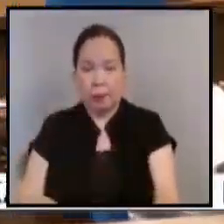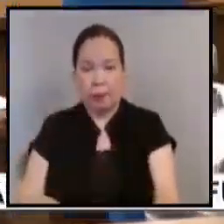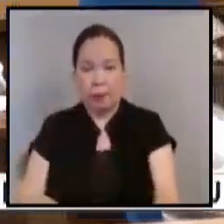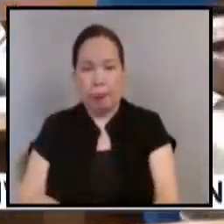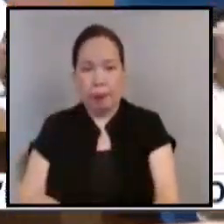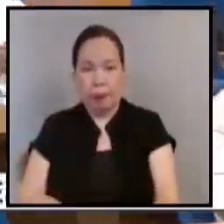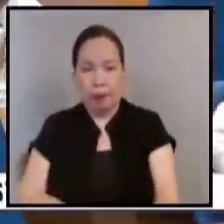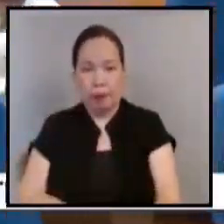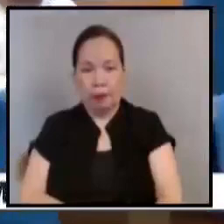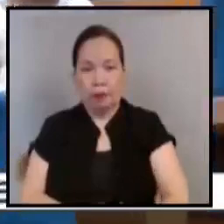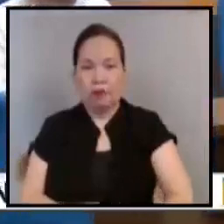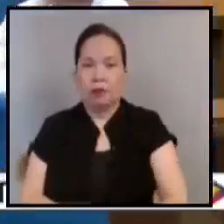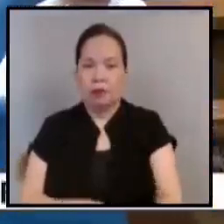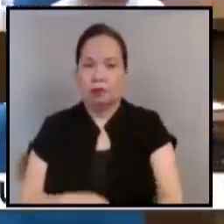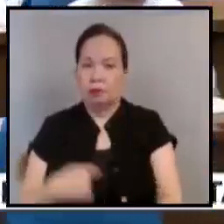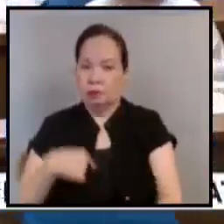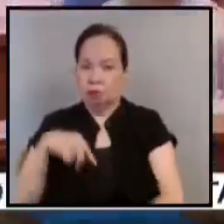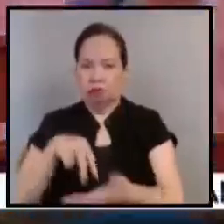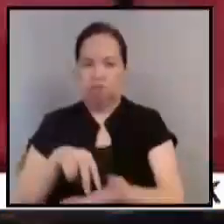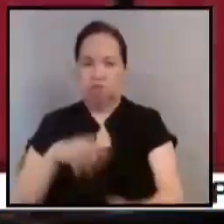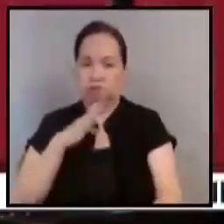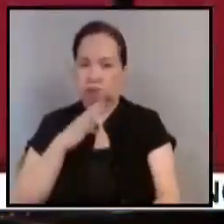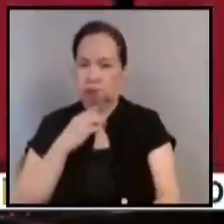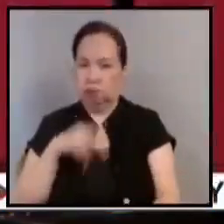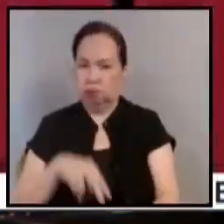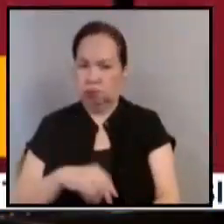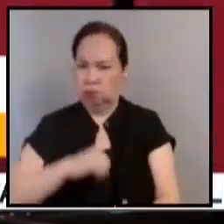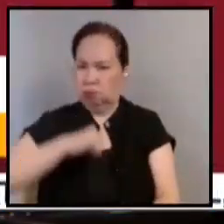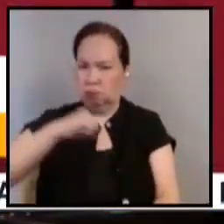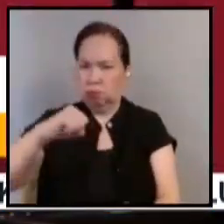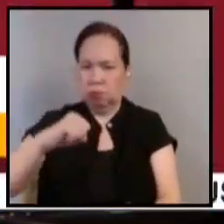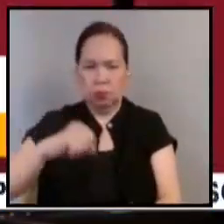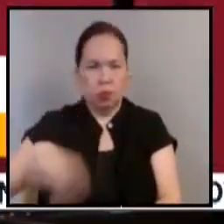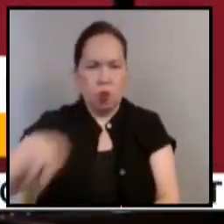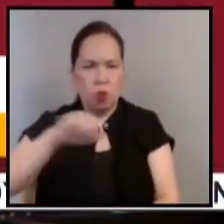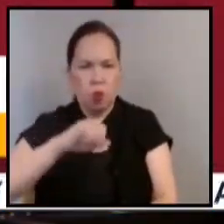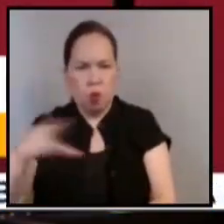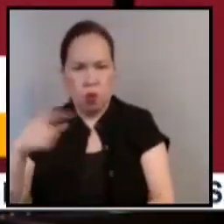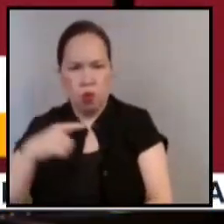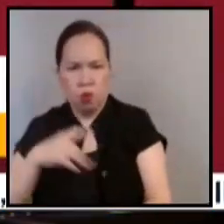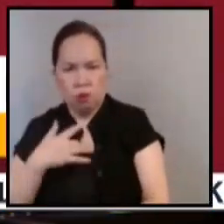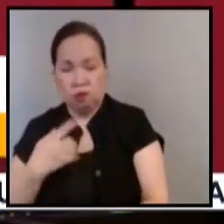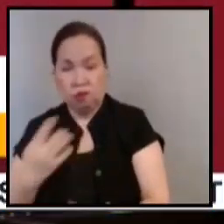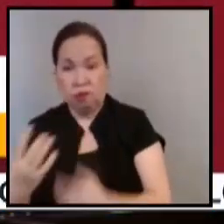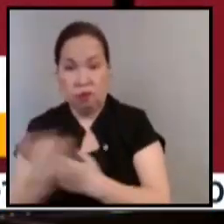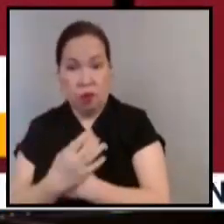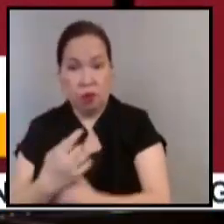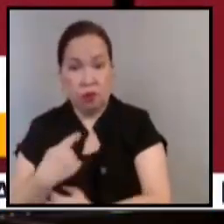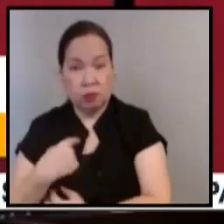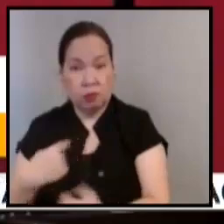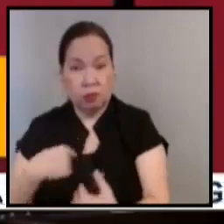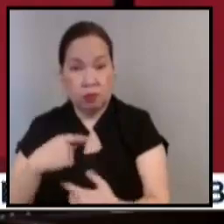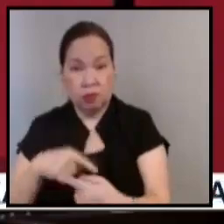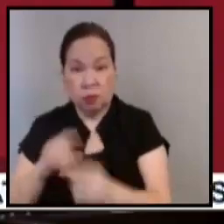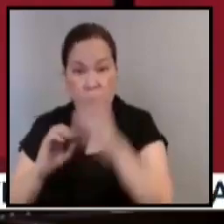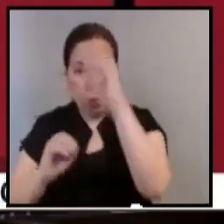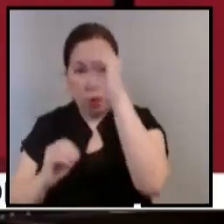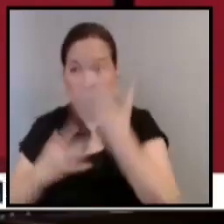Tatayo ako laban sa sinuman na mananakot sa atin para masunod lamang ang gusto